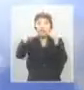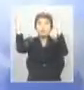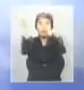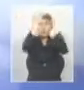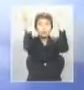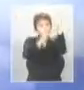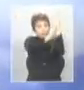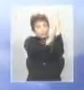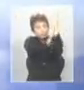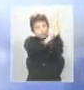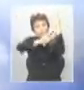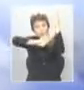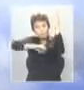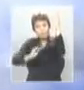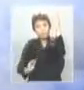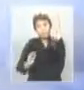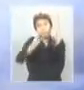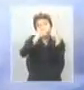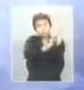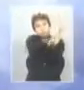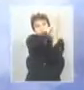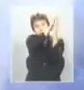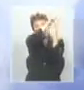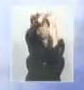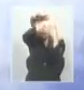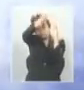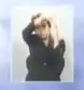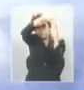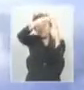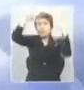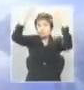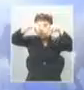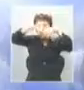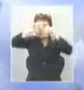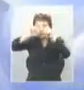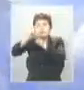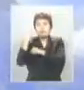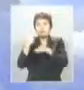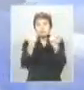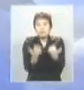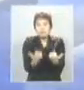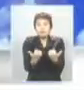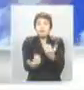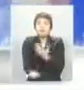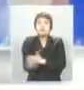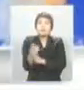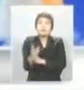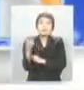Caucas Afพัเข้ามาอปกกคูบริเวณประเทศไยตอนบนสุขผใหสภาพอากาศตอหววัี้ถึง 6 นาฬิกาวห najleEs